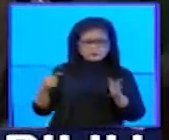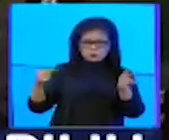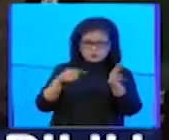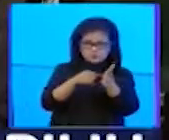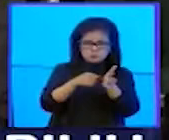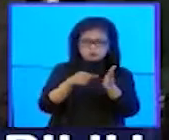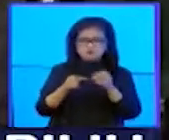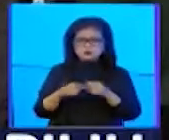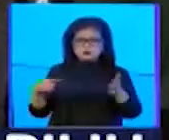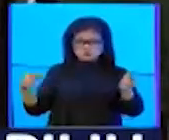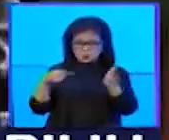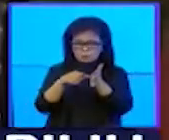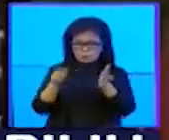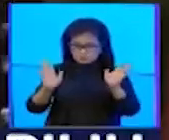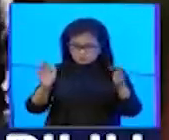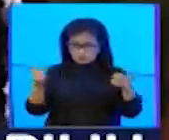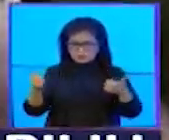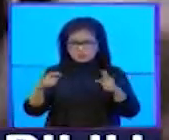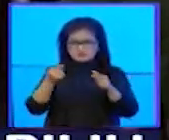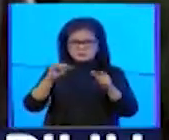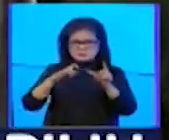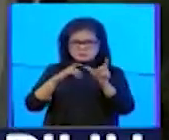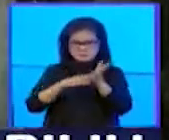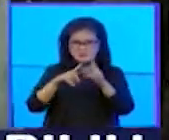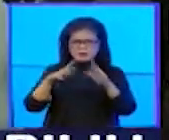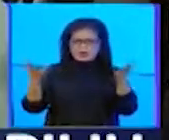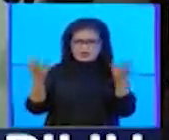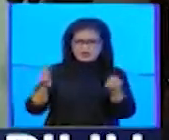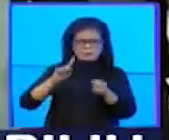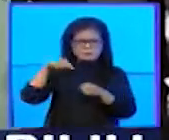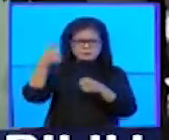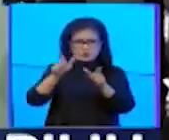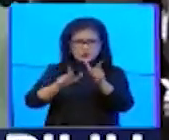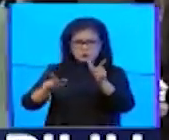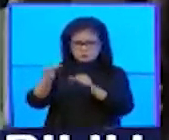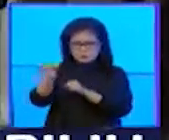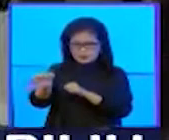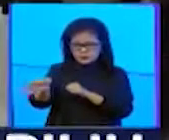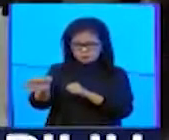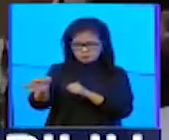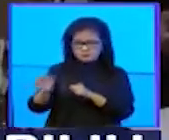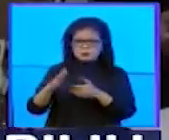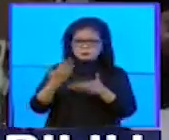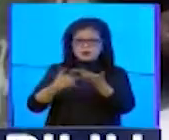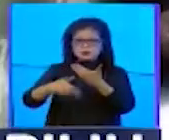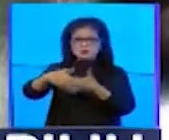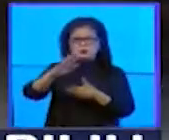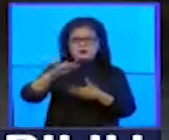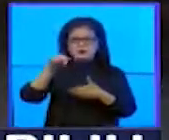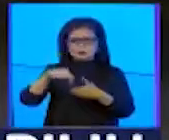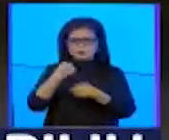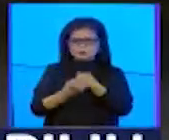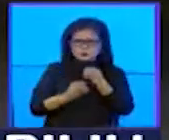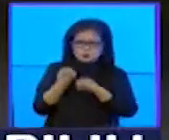Usai menggunakan hak pilihnya, Risma berharap wali kota yang menggantikannya mampu meneruskan perjuangan dirinya memimpin kota Surabaya.